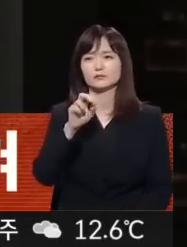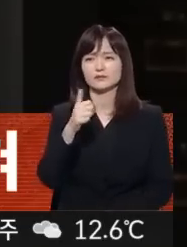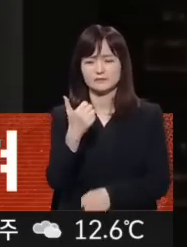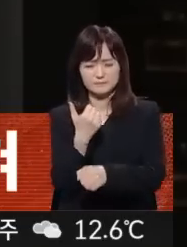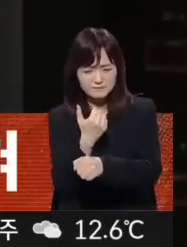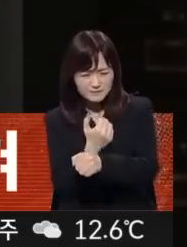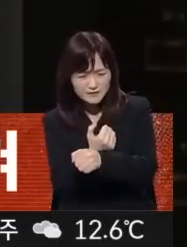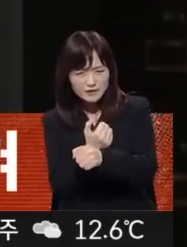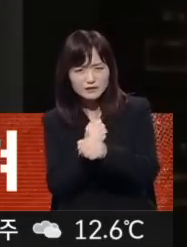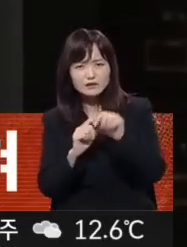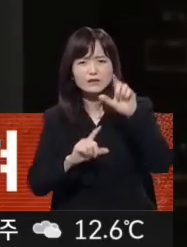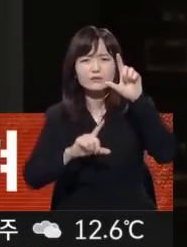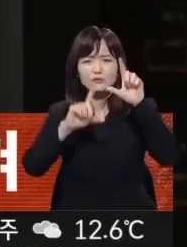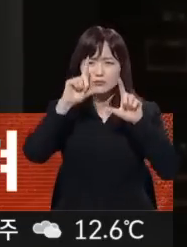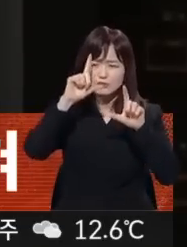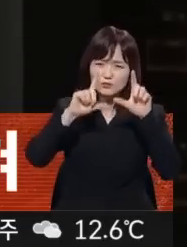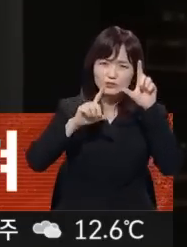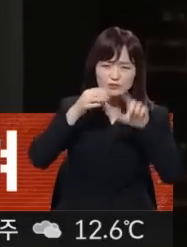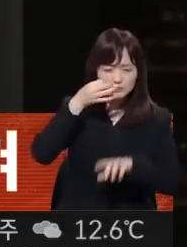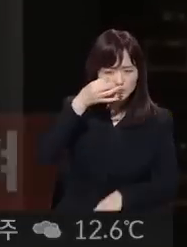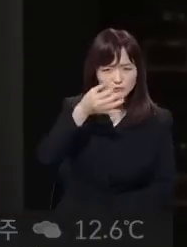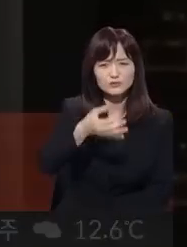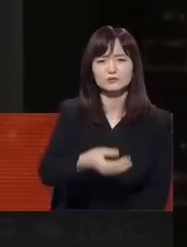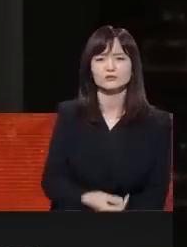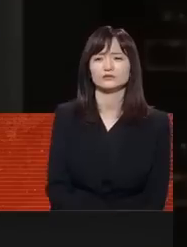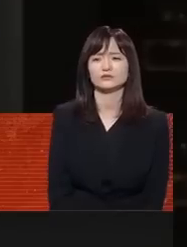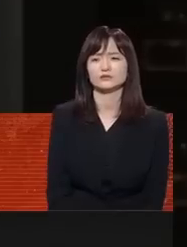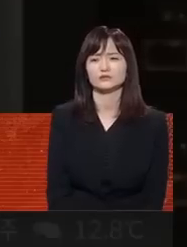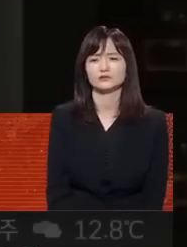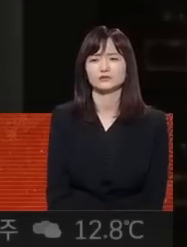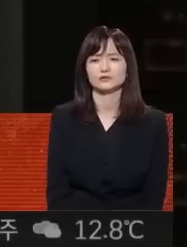사람의 그 전형적인 증상을 막 보여주더라구요네